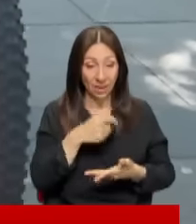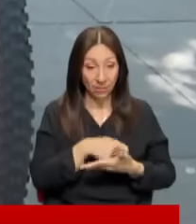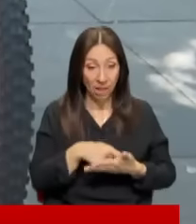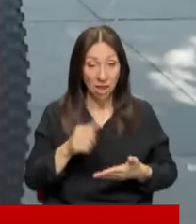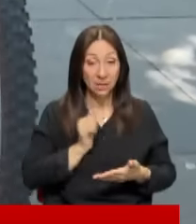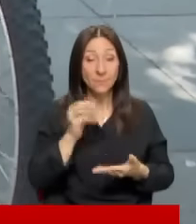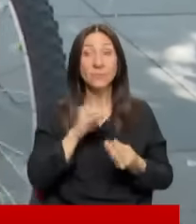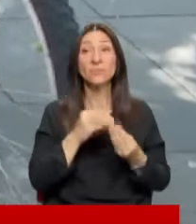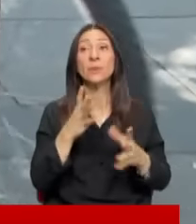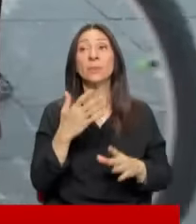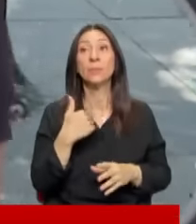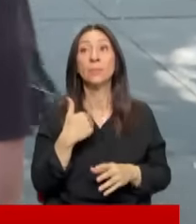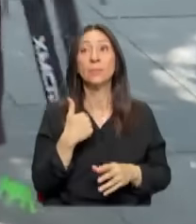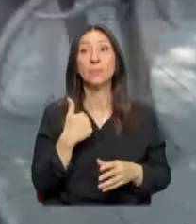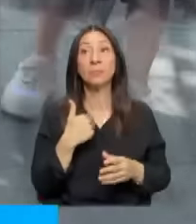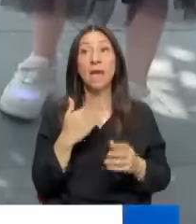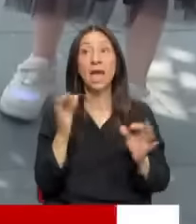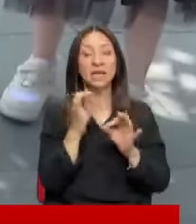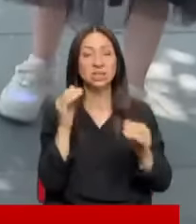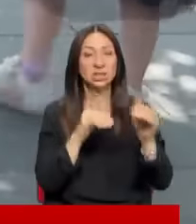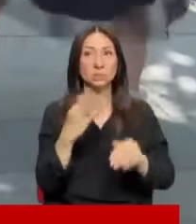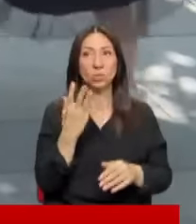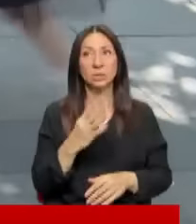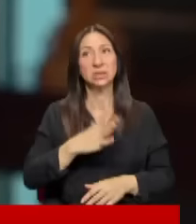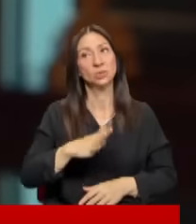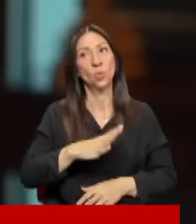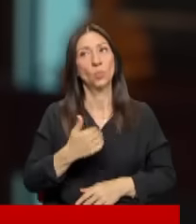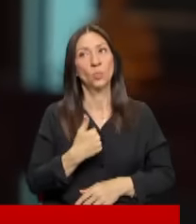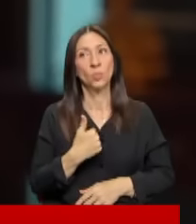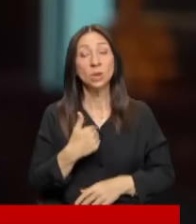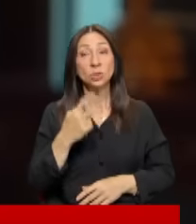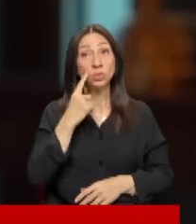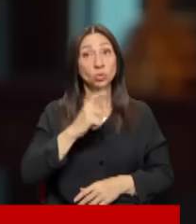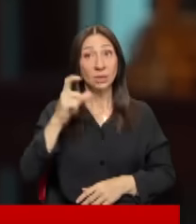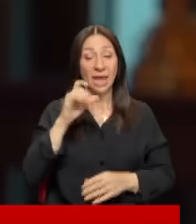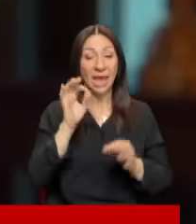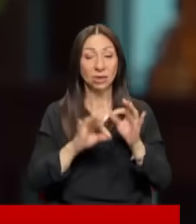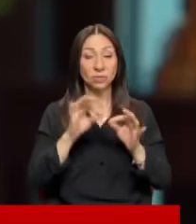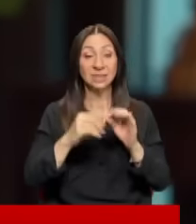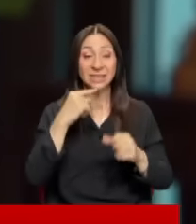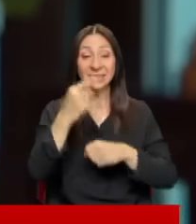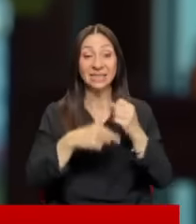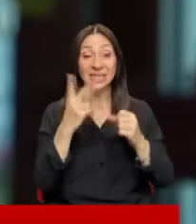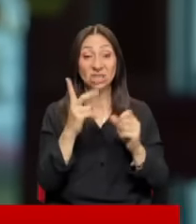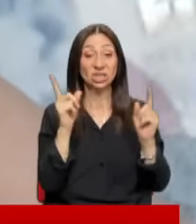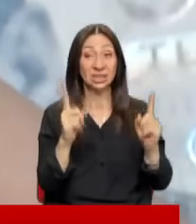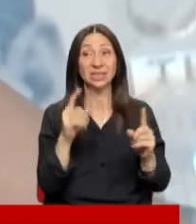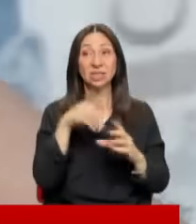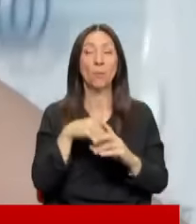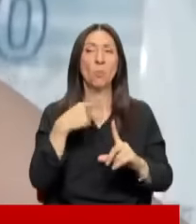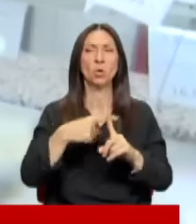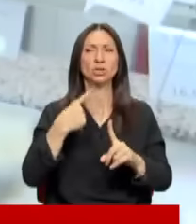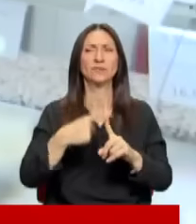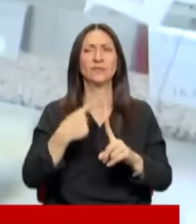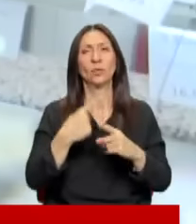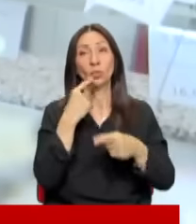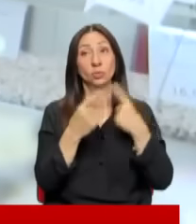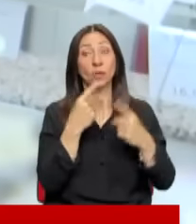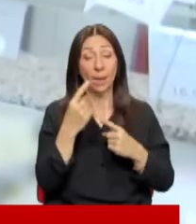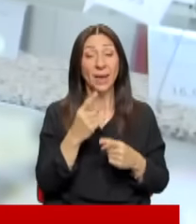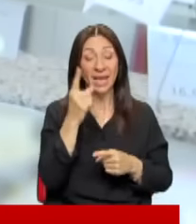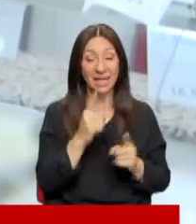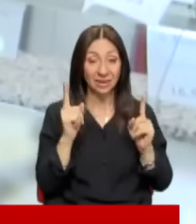ücrete zam verilmezse ben Ekim ayında erken seçim bekliyorum. Ben vatandaşlar çok istiyorum. Cumhurbaşkanı ekonomide yılın ikinci yarısı için olumlu sinyaller verdi ama